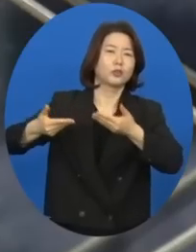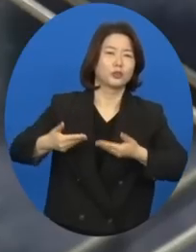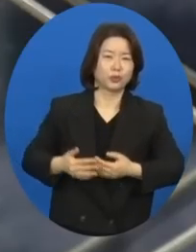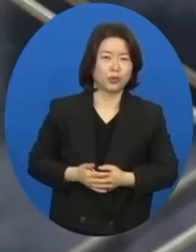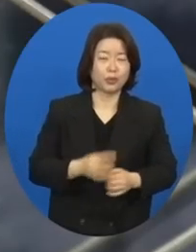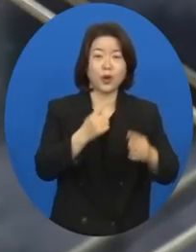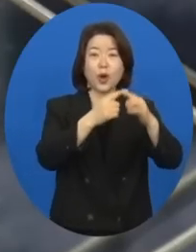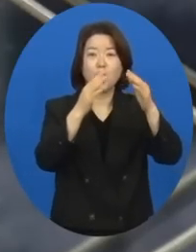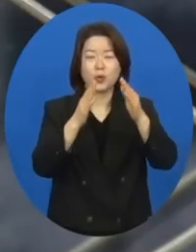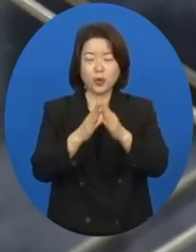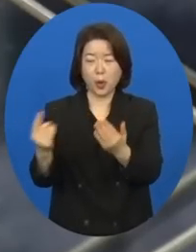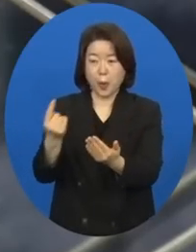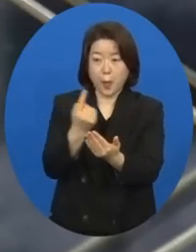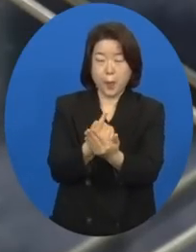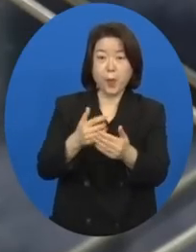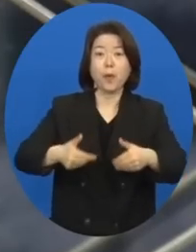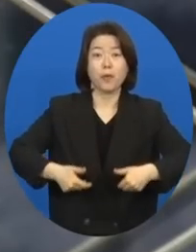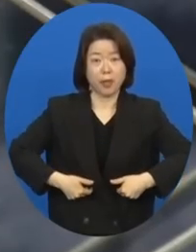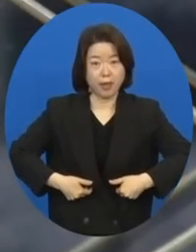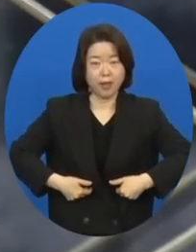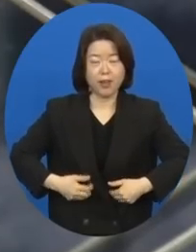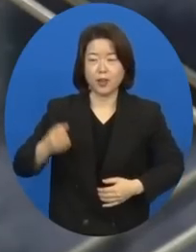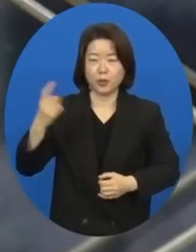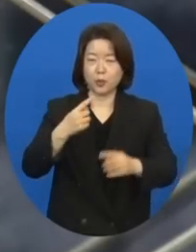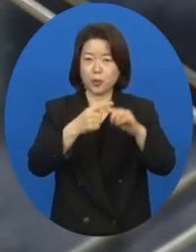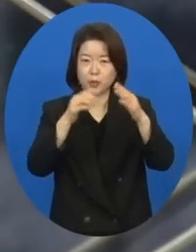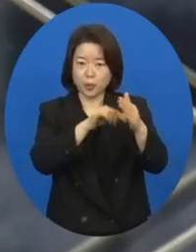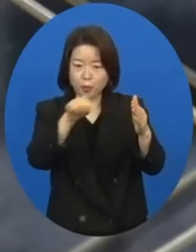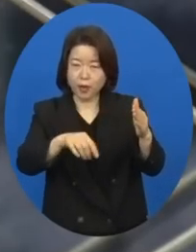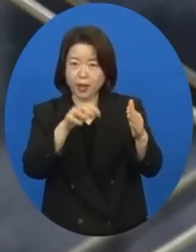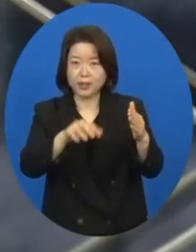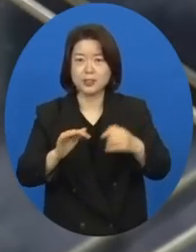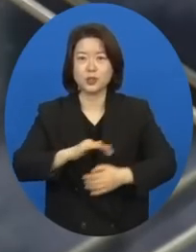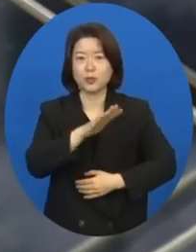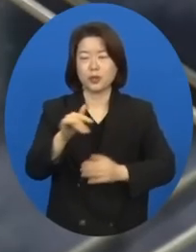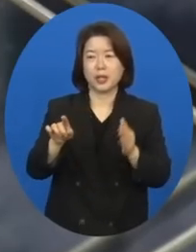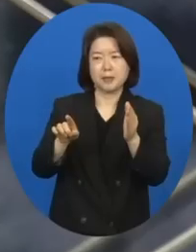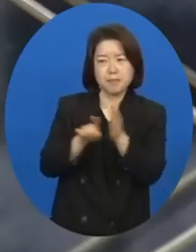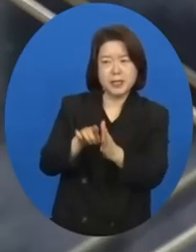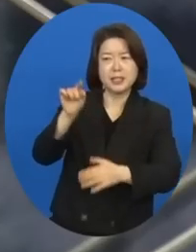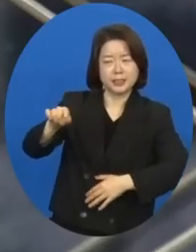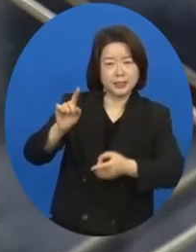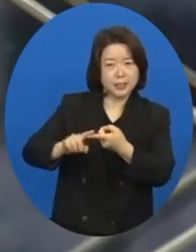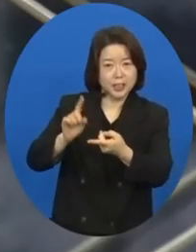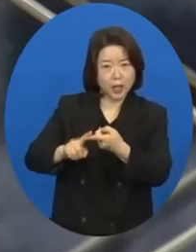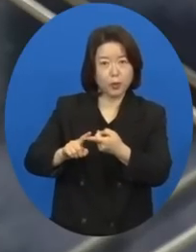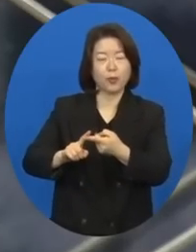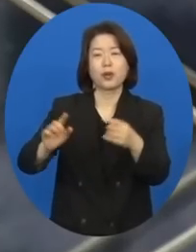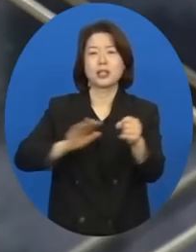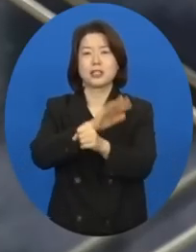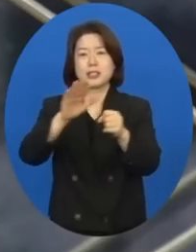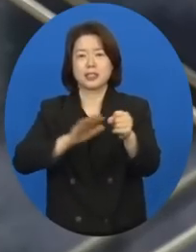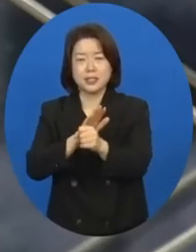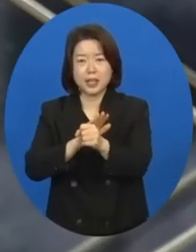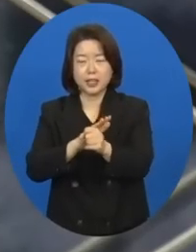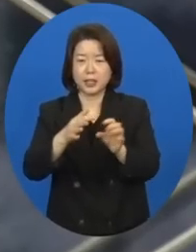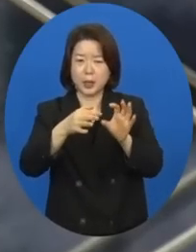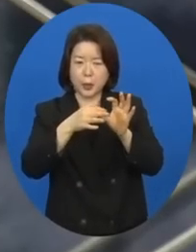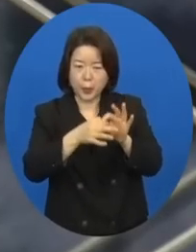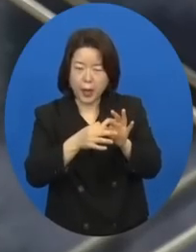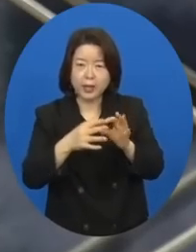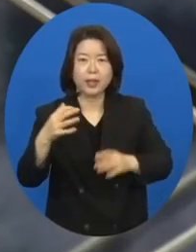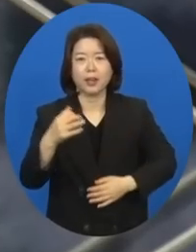교회의 일원이 되어야 한다고. 그리고 교회 안에서 우리가 믿는 바는 반드시 사랑이라는 관계